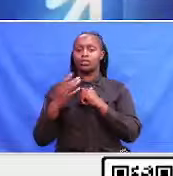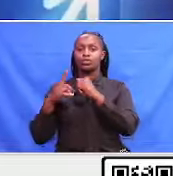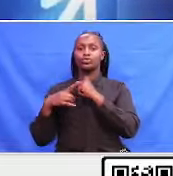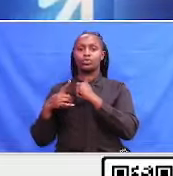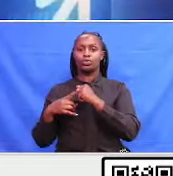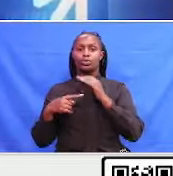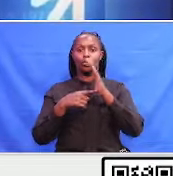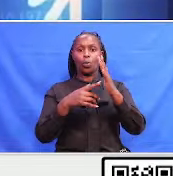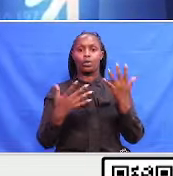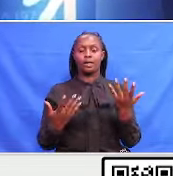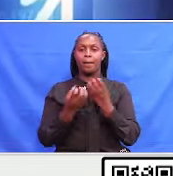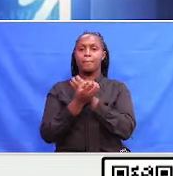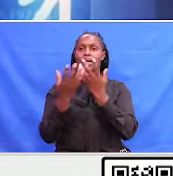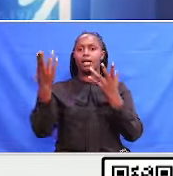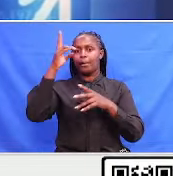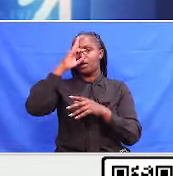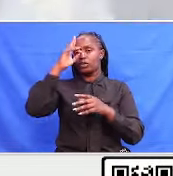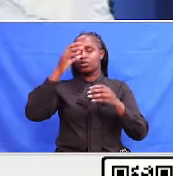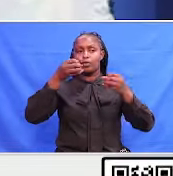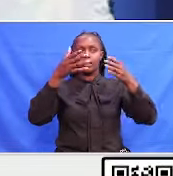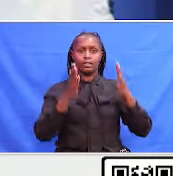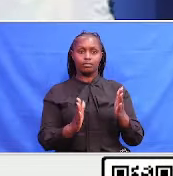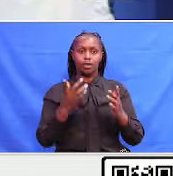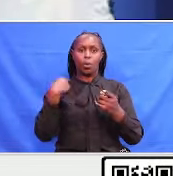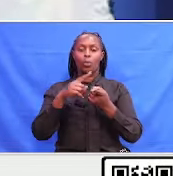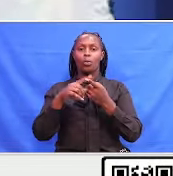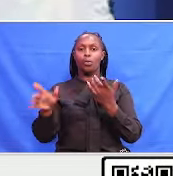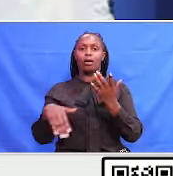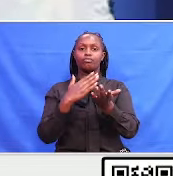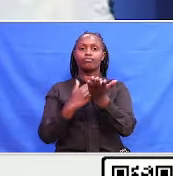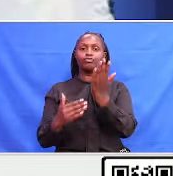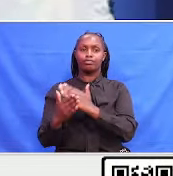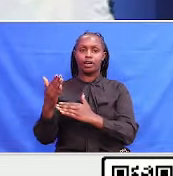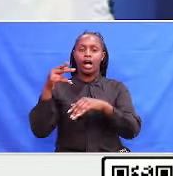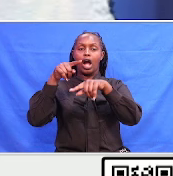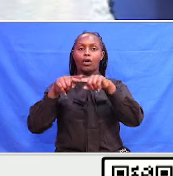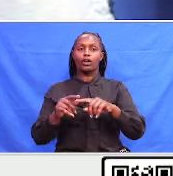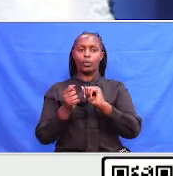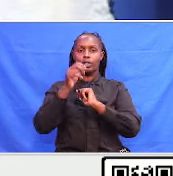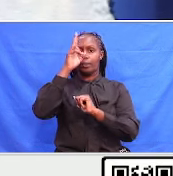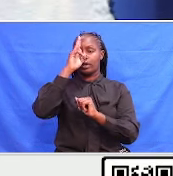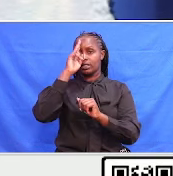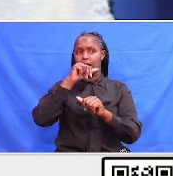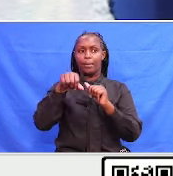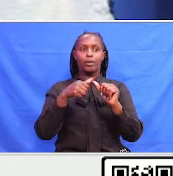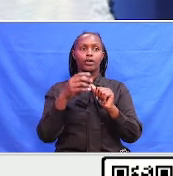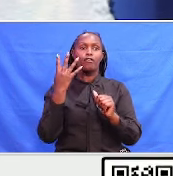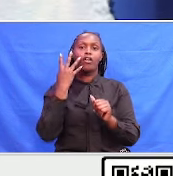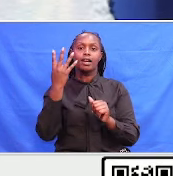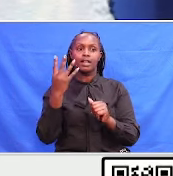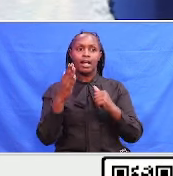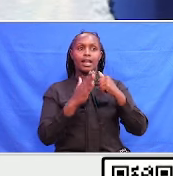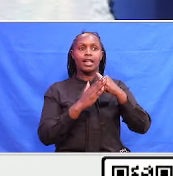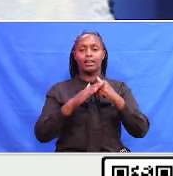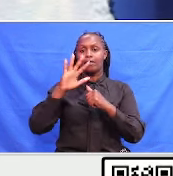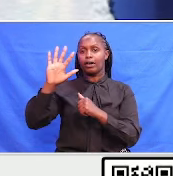kuwa maafisa wengi wa polisi walijeruhiwa wakati wa matukio hayo. Kulingana na polisi, majeruhi 495 wa maafisa